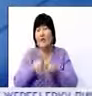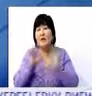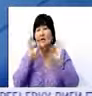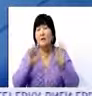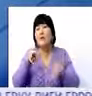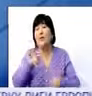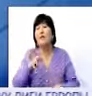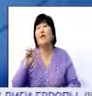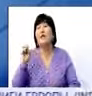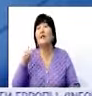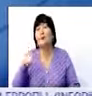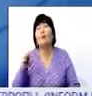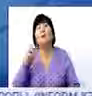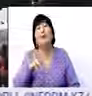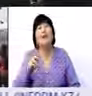ИК» Махжан Ералиев.